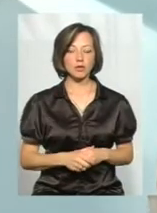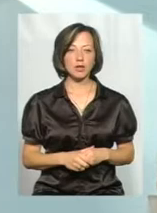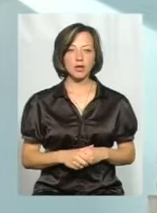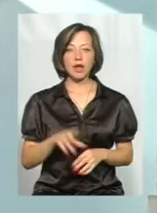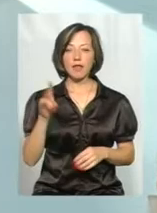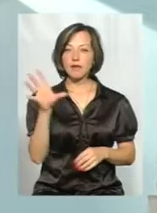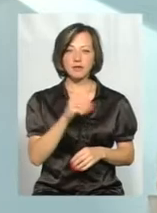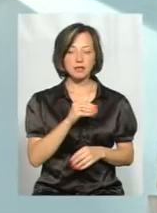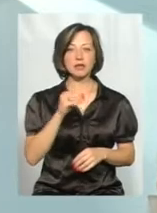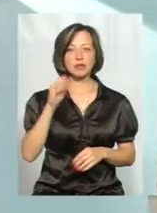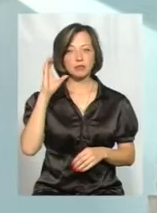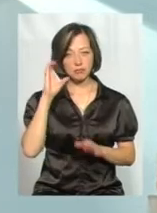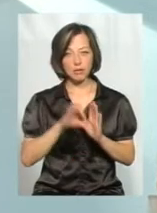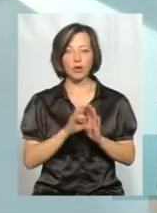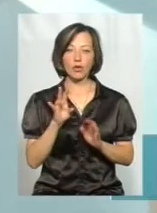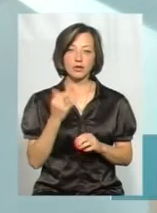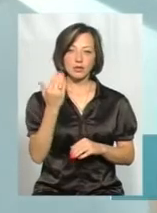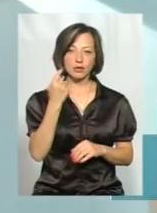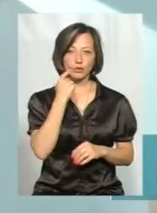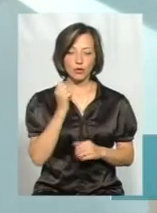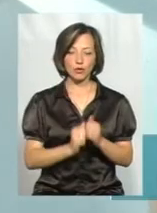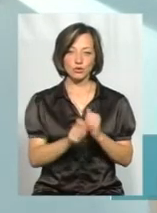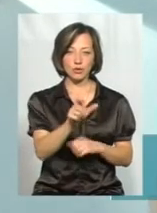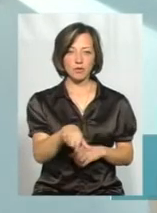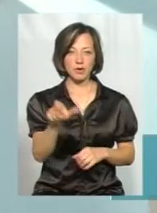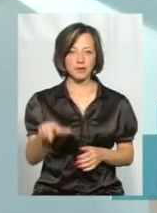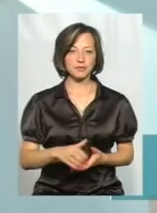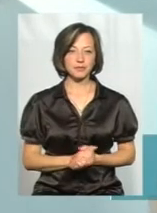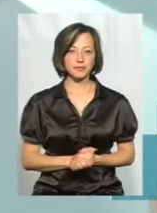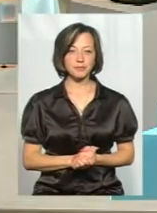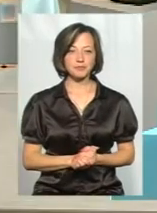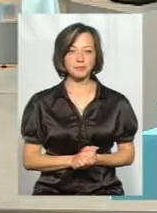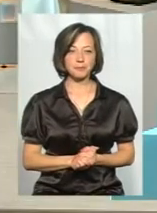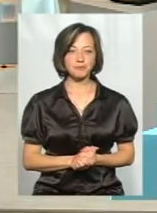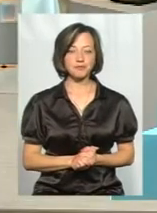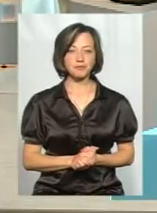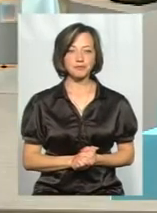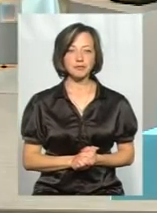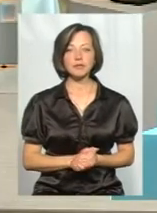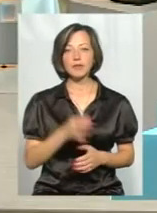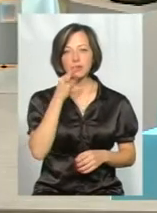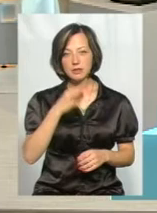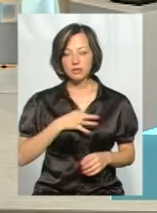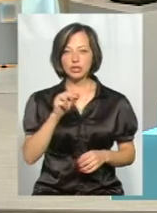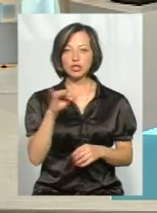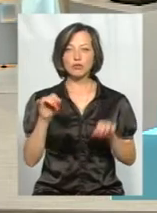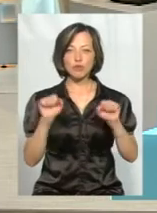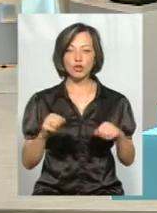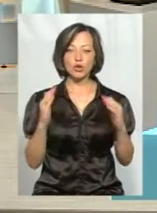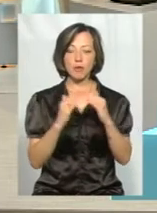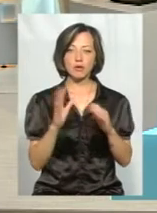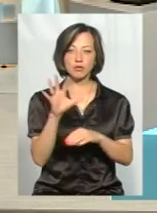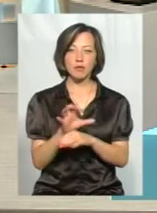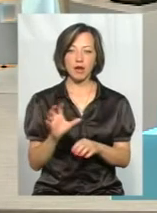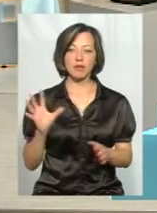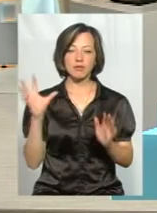звісно, прослуховуються, але це вже на совість кожної громадяни. От скажіть, чи може собака, домашній пес, просто